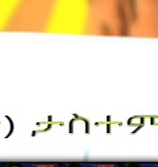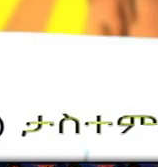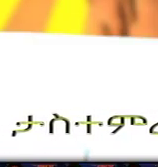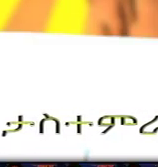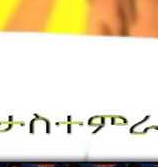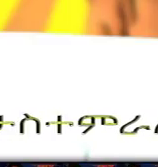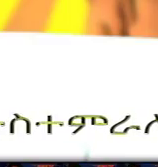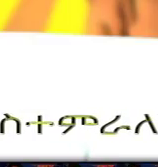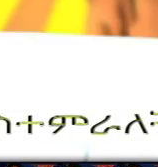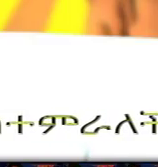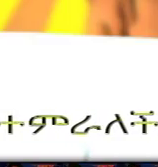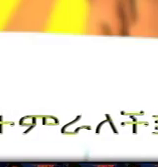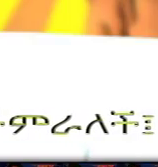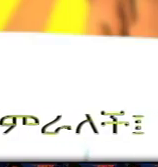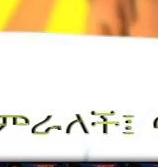እስመ